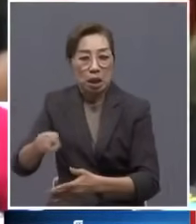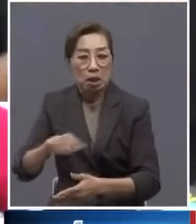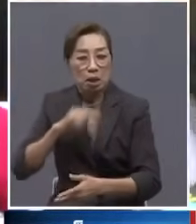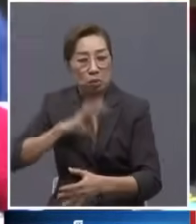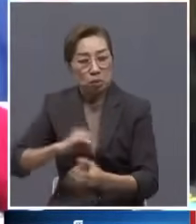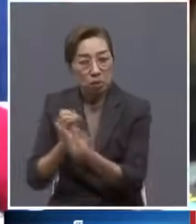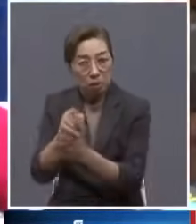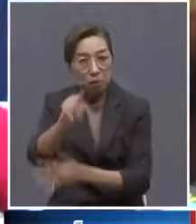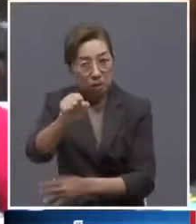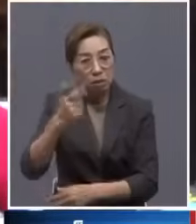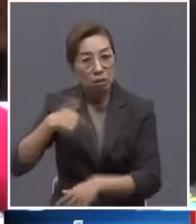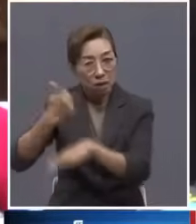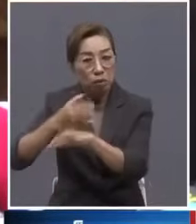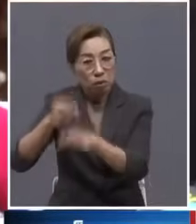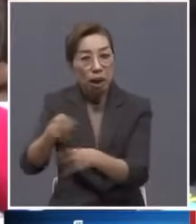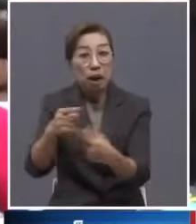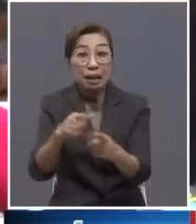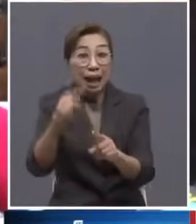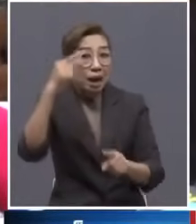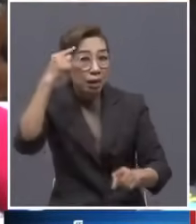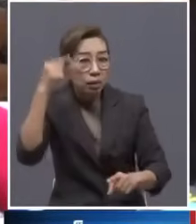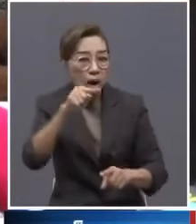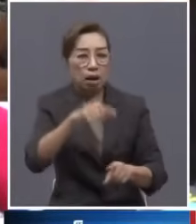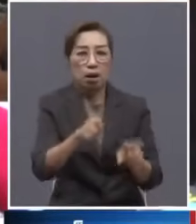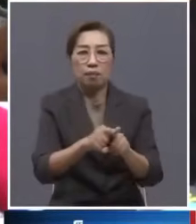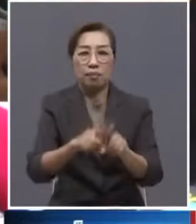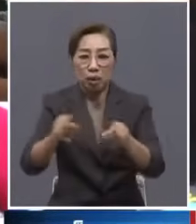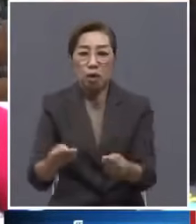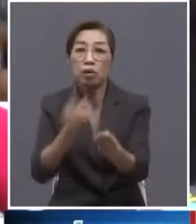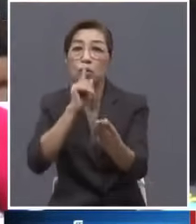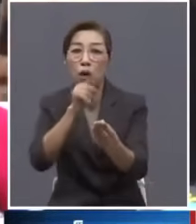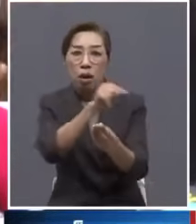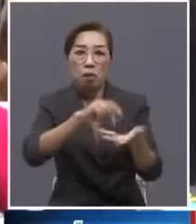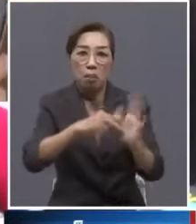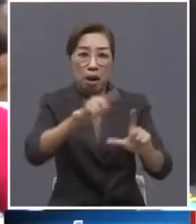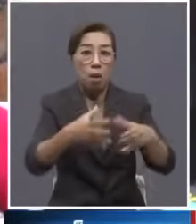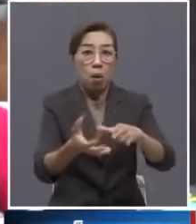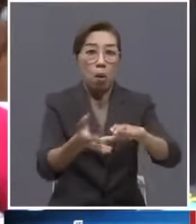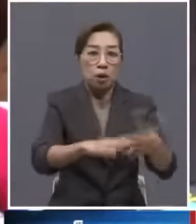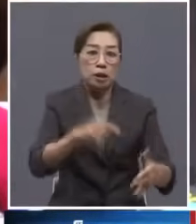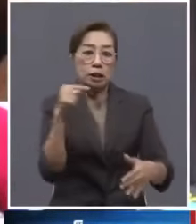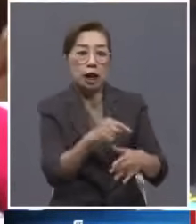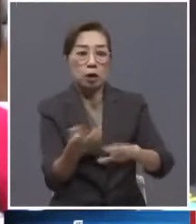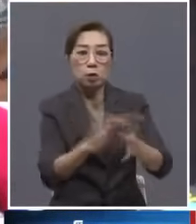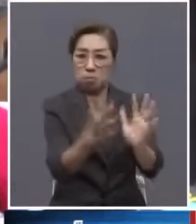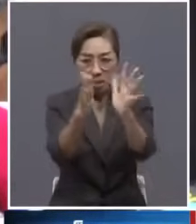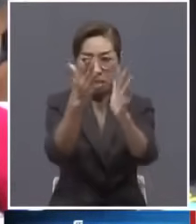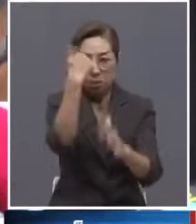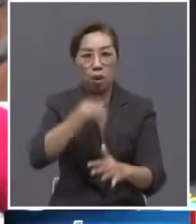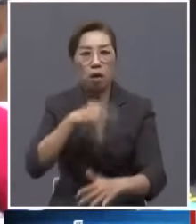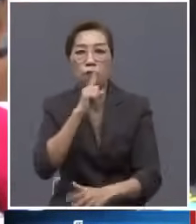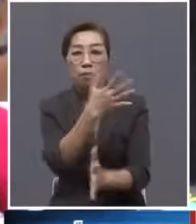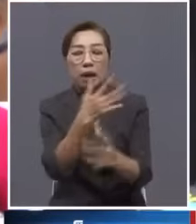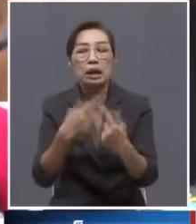ยุบพรรคเพราะจะเกินเลยคำร้องครับที่ตนได้ยื่นไว้กับศาลรัฐธรรมนูญและตัวเองก็ไม่ได้รู้สึกกังวลนะครับเพราะหาก